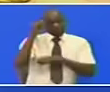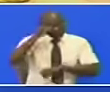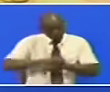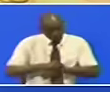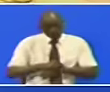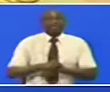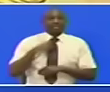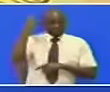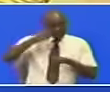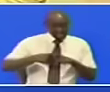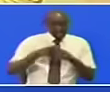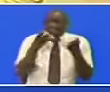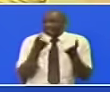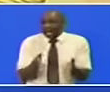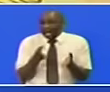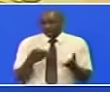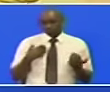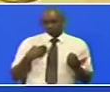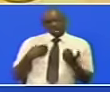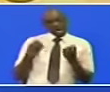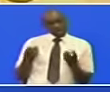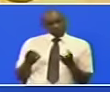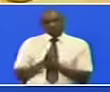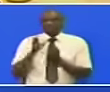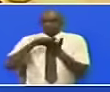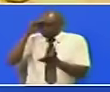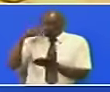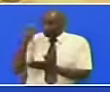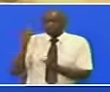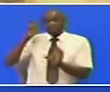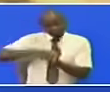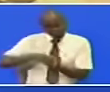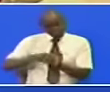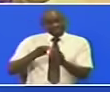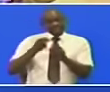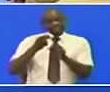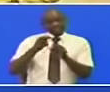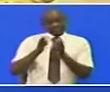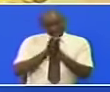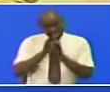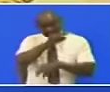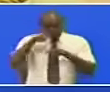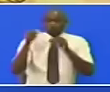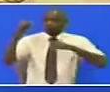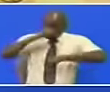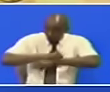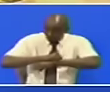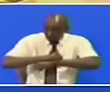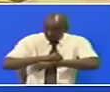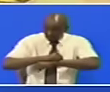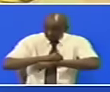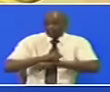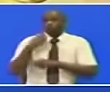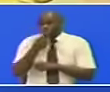mwaka ujao, na katika idadi ya wanafunzi ambao wataweza kujiunga na shule za kitaifa, shule za upili za kitaifa